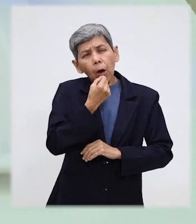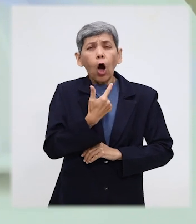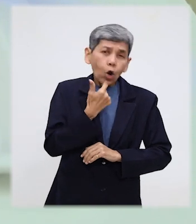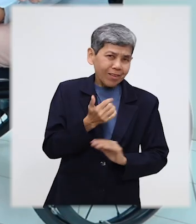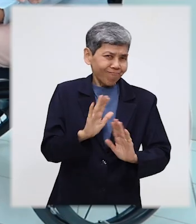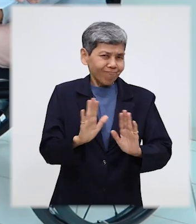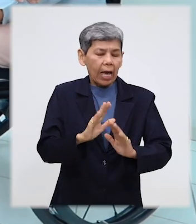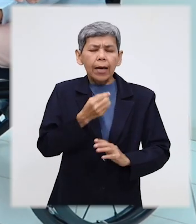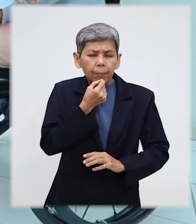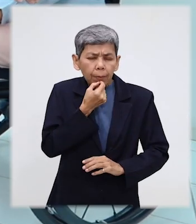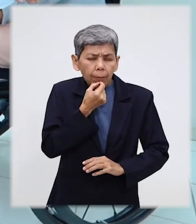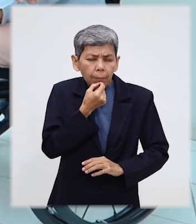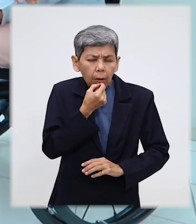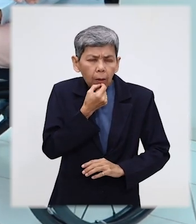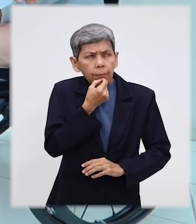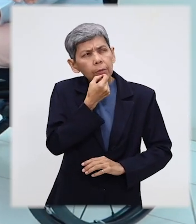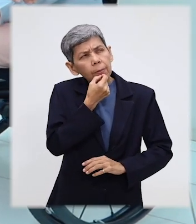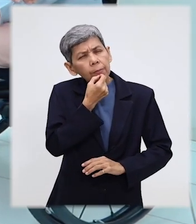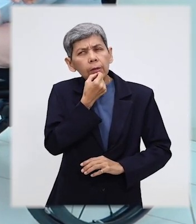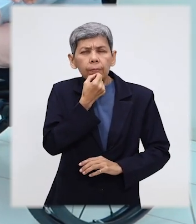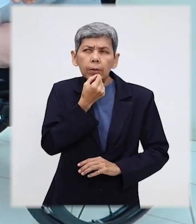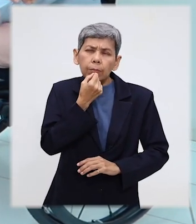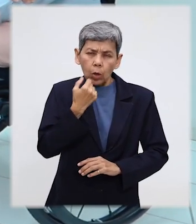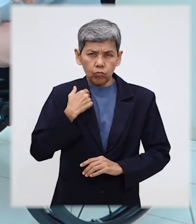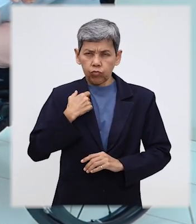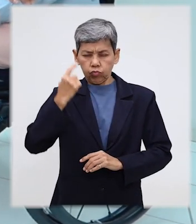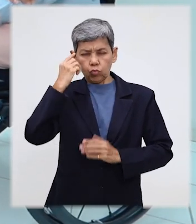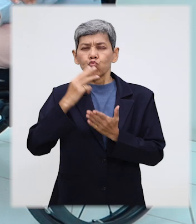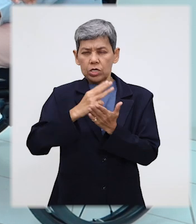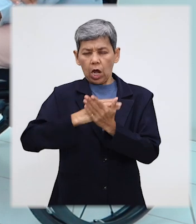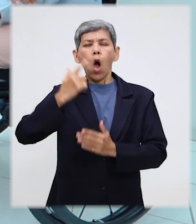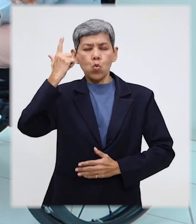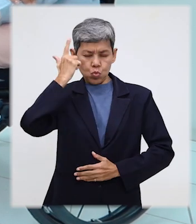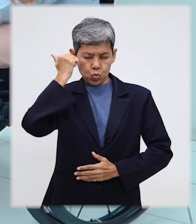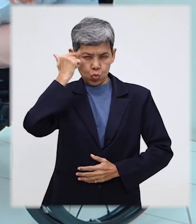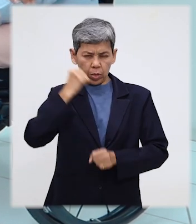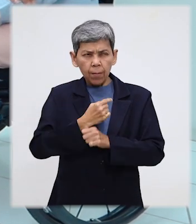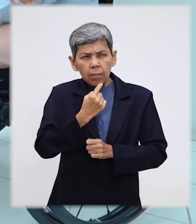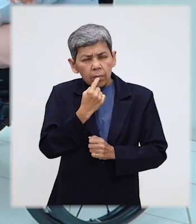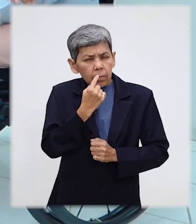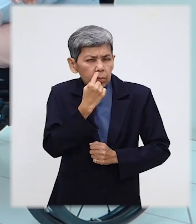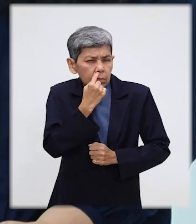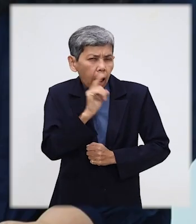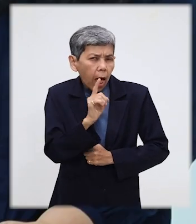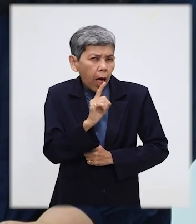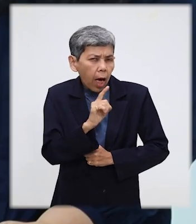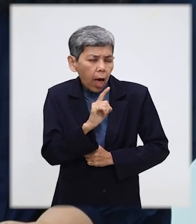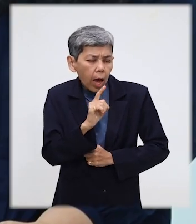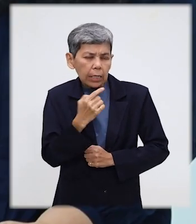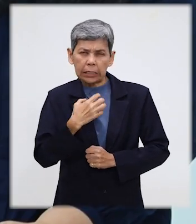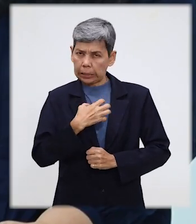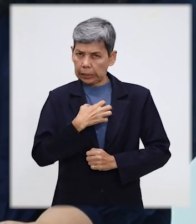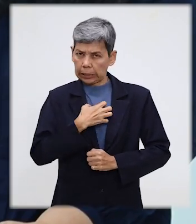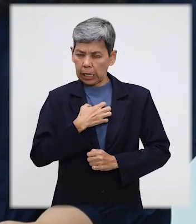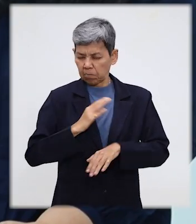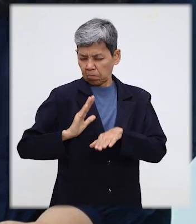ร่อยน้อยอร่อยมากแต่ชิมอย่างมีความรู้ทางวิชาการว่าเอ๊ะได้กลิ่นอะไรบ้างวัตถุประสงค์สุดท้ายคื